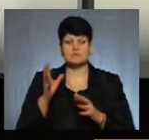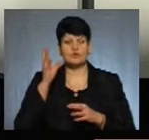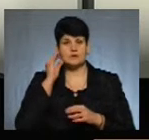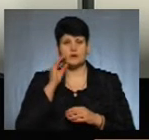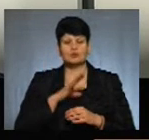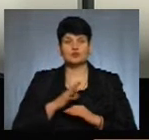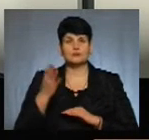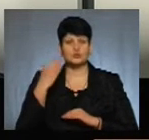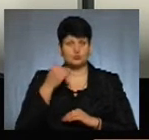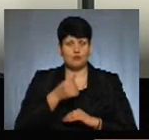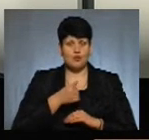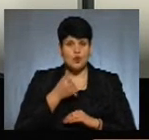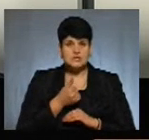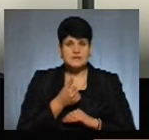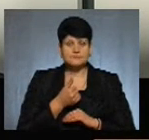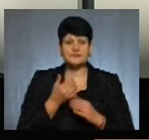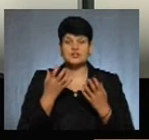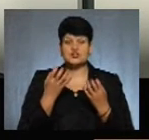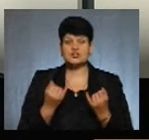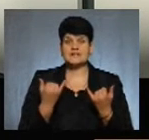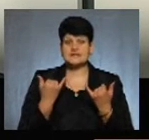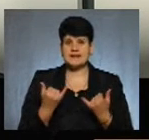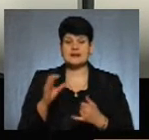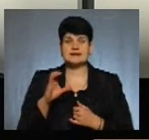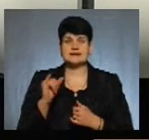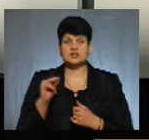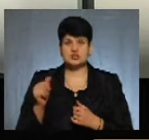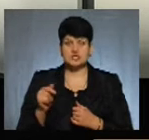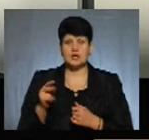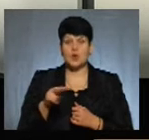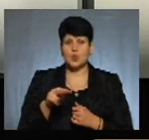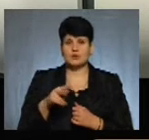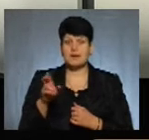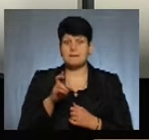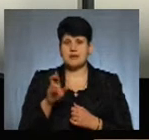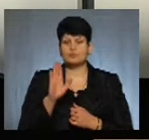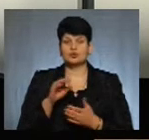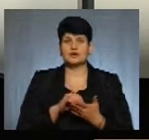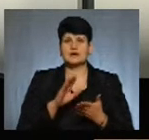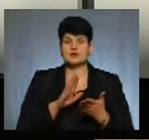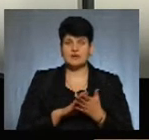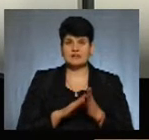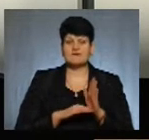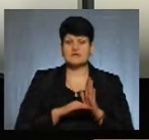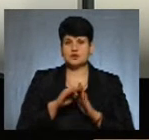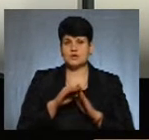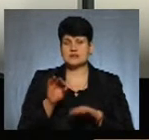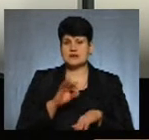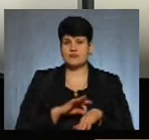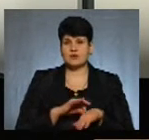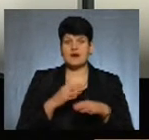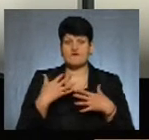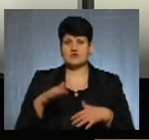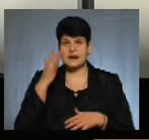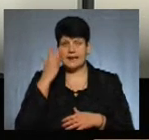був в минулому році. Ну, ще зараз січень, лютий, березень буде реєструватись висока захворюваність, а